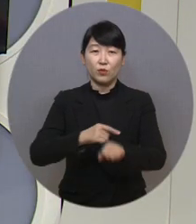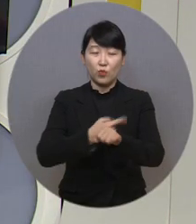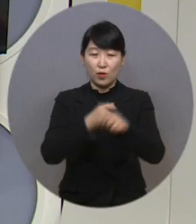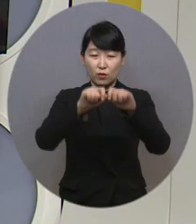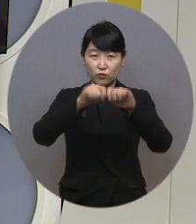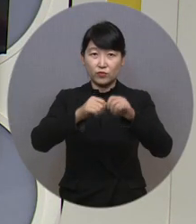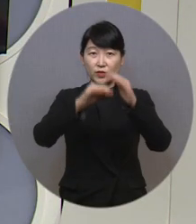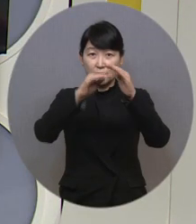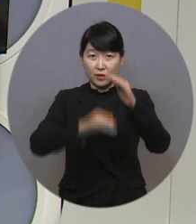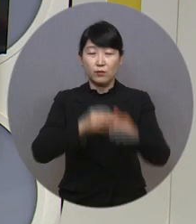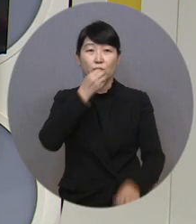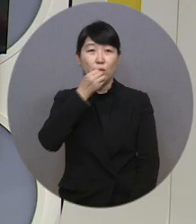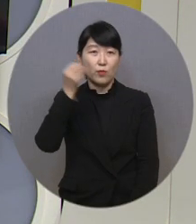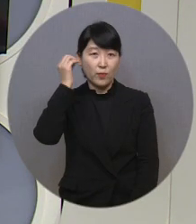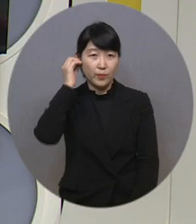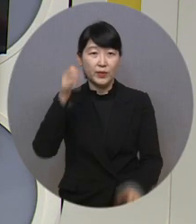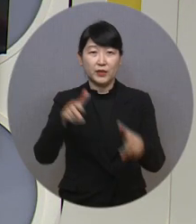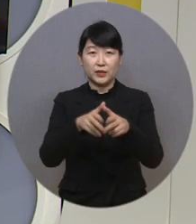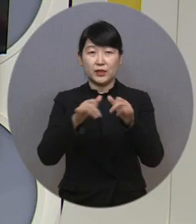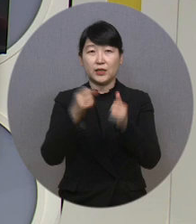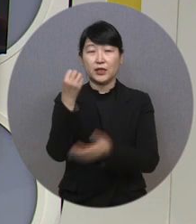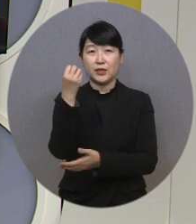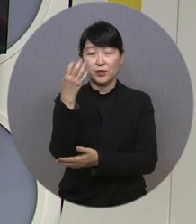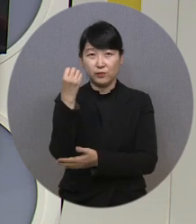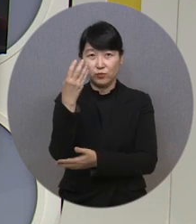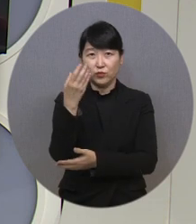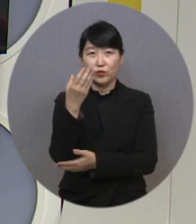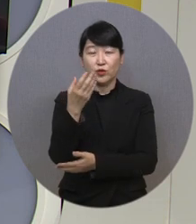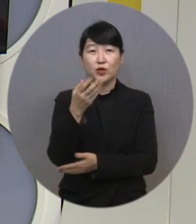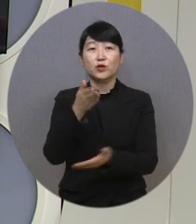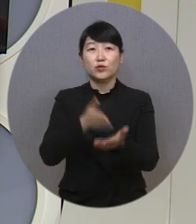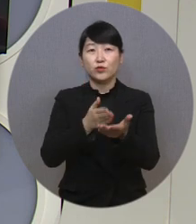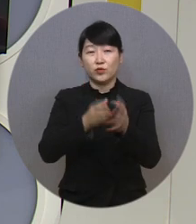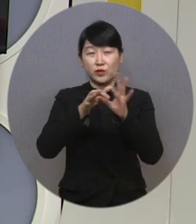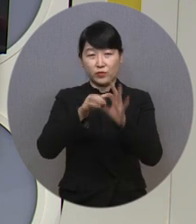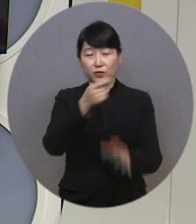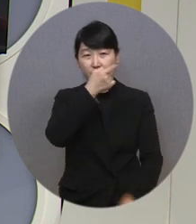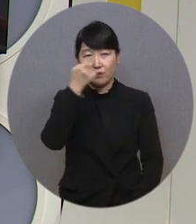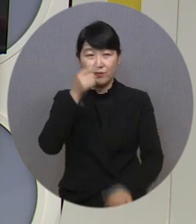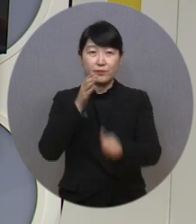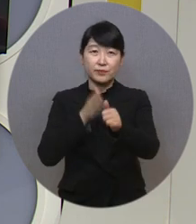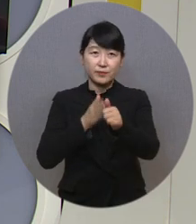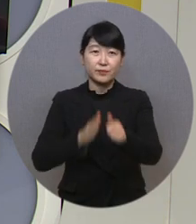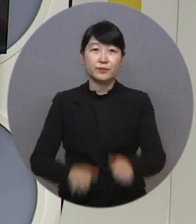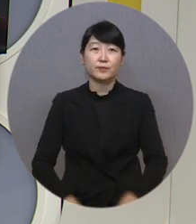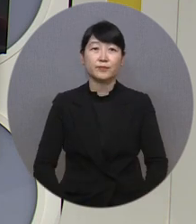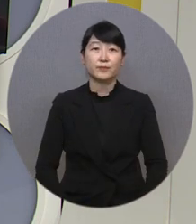사항은 월표뉴스 홈페이지와 장애인신문, 복지TV 뉴스를 통해 확인할 수 있습니다.